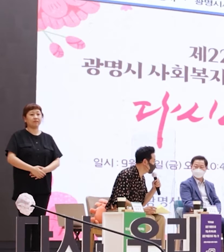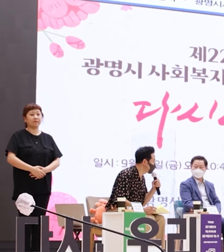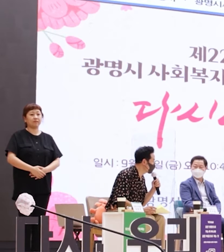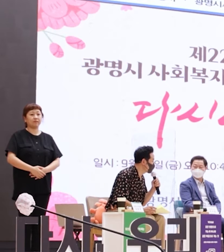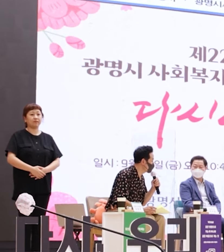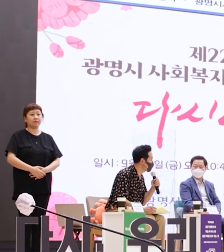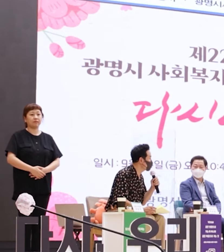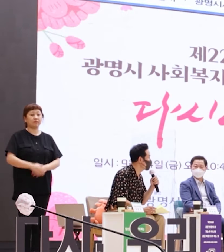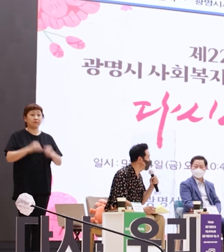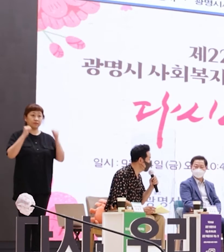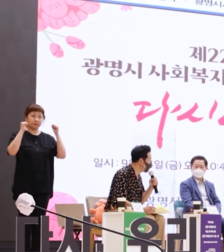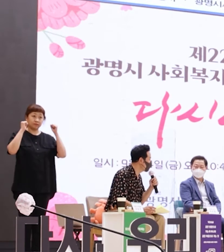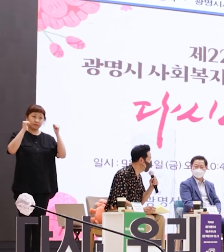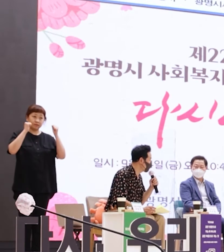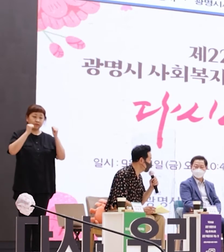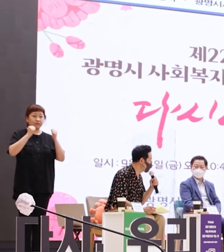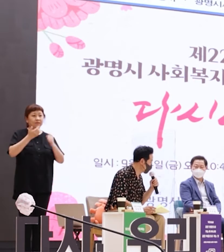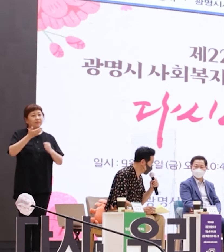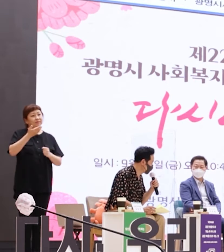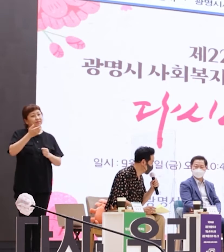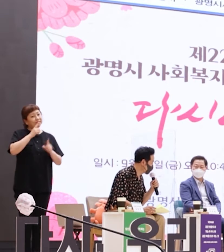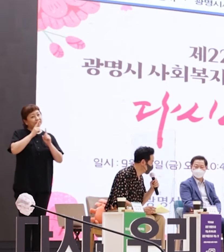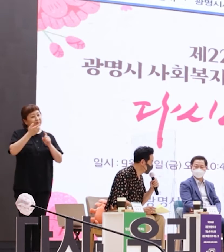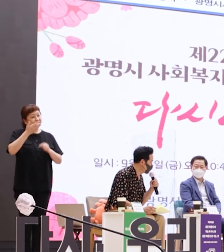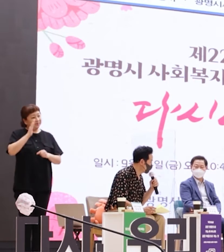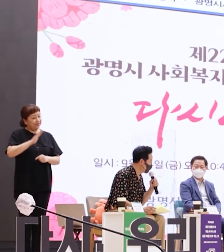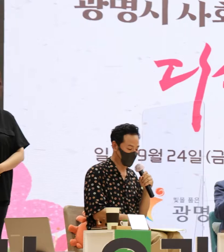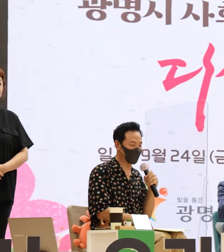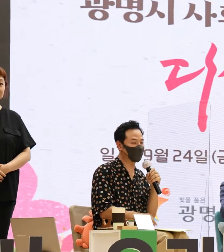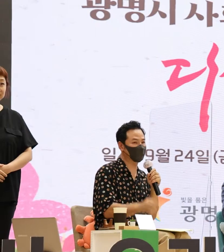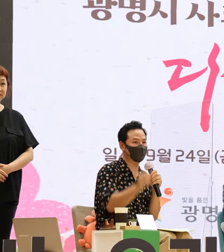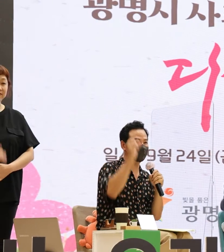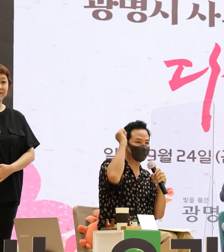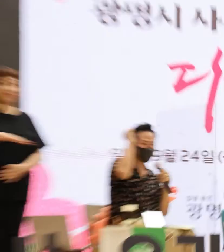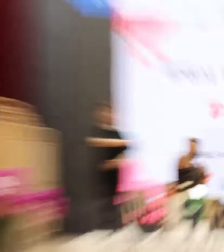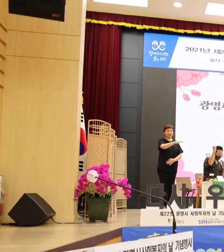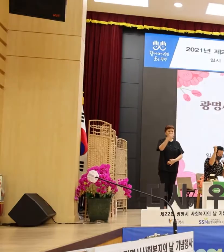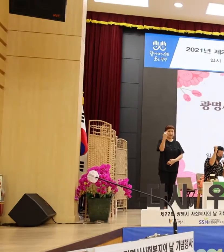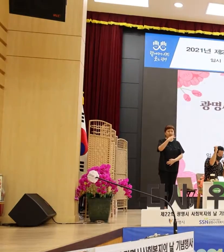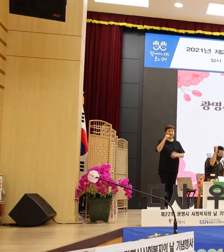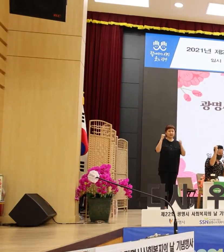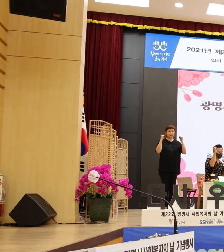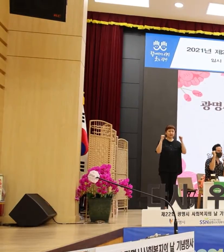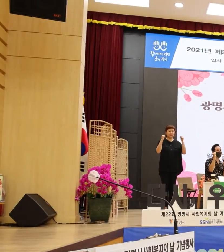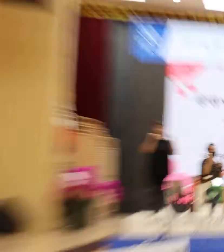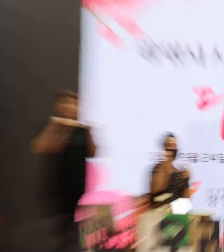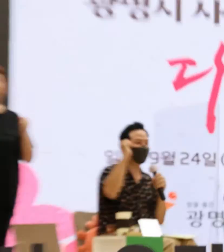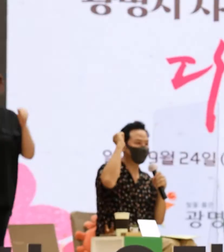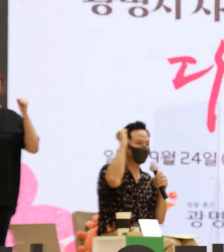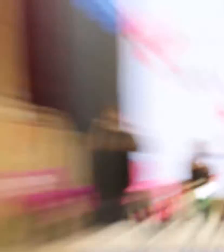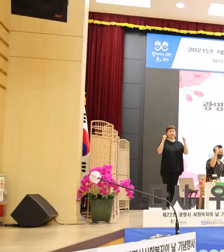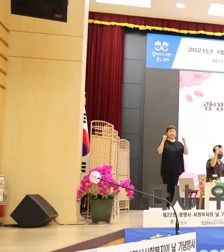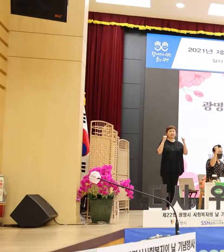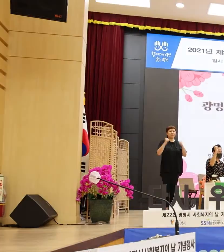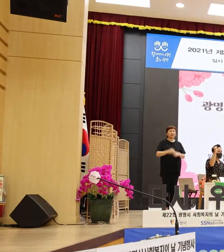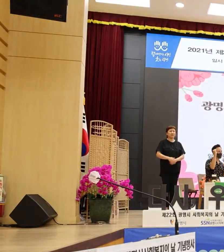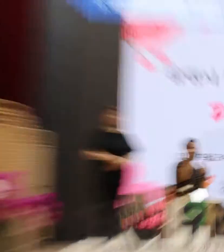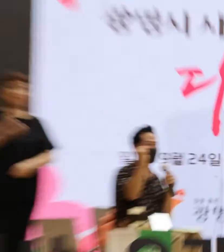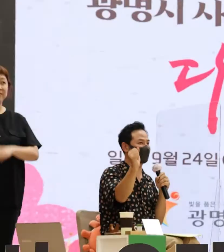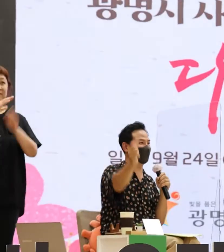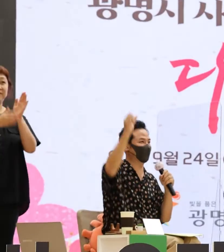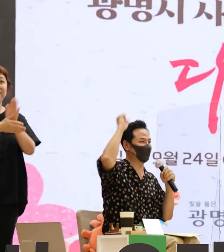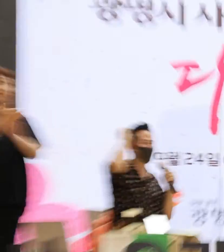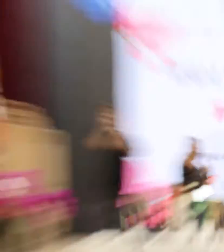하지 않지만 이게 상당히 빈티지한 맛이 있고 좋습니다. 우리 다시 파이팅! 힘내라!